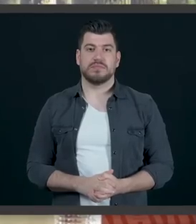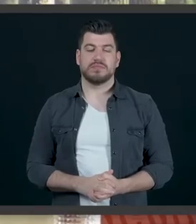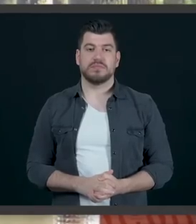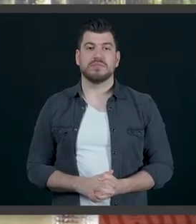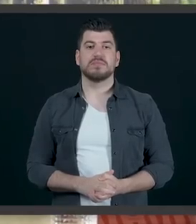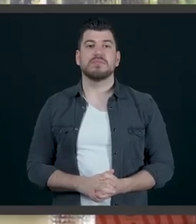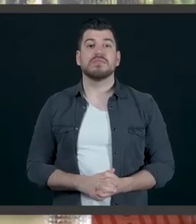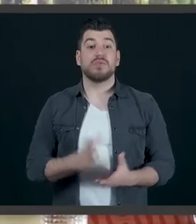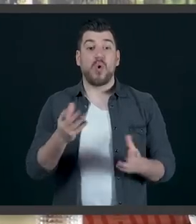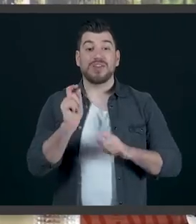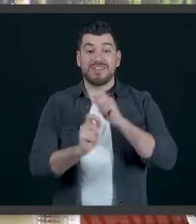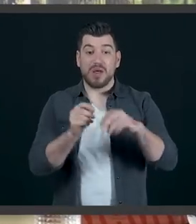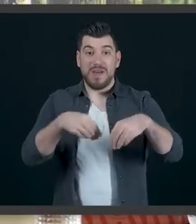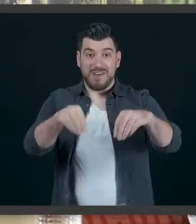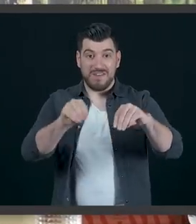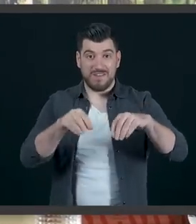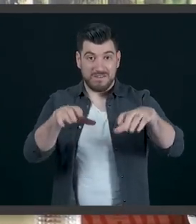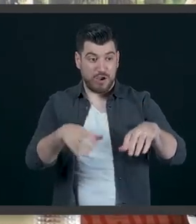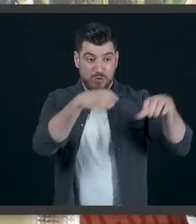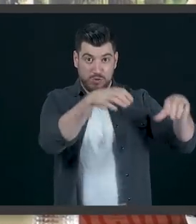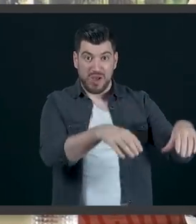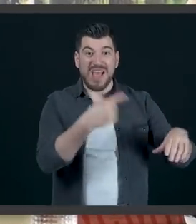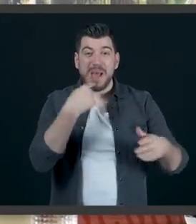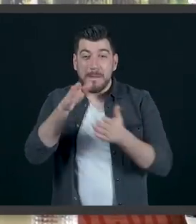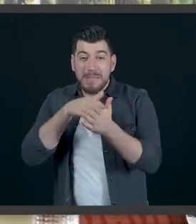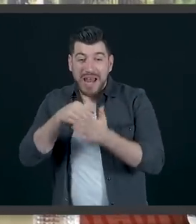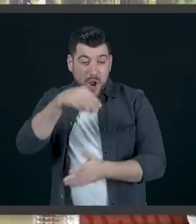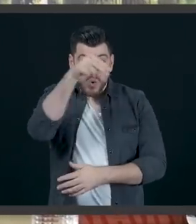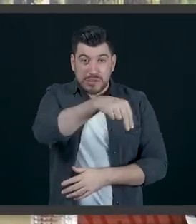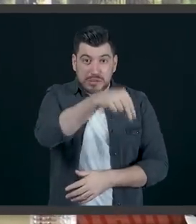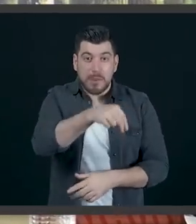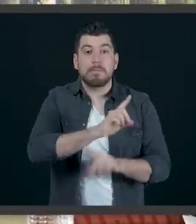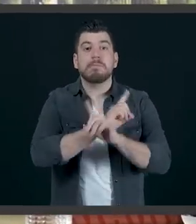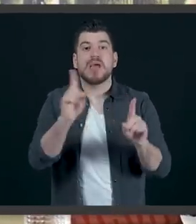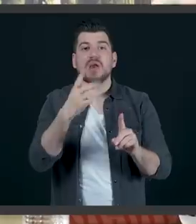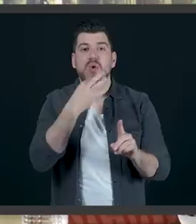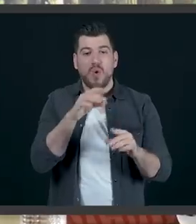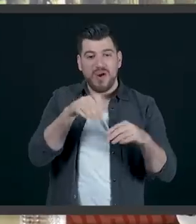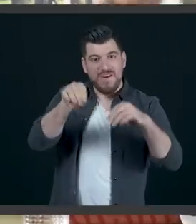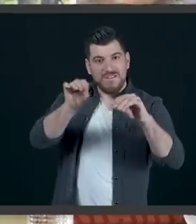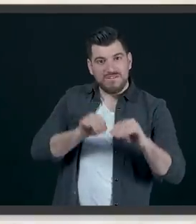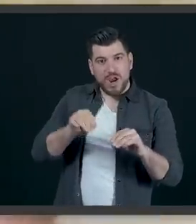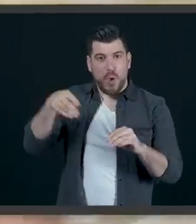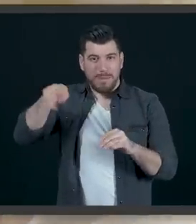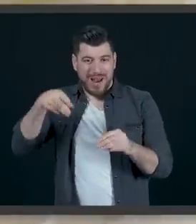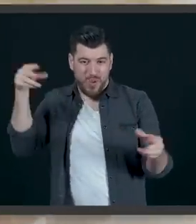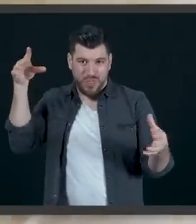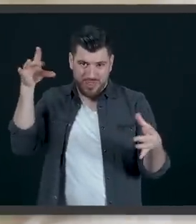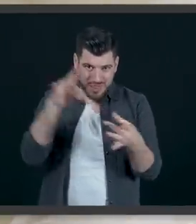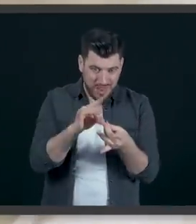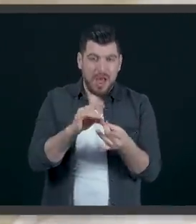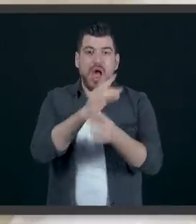Σε οτιδήποτε κάνουμε φύλλο, ποτέ δεν ακουμπάς το πινέλο πάνω στο φύλλο. Γιατί άμα τα κουμπίσεις, κολλάνε τα φύλλα μεταξύ τους και δεν γίνονται